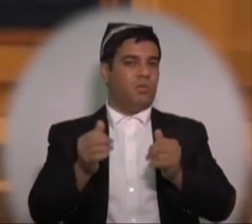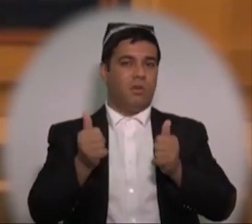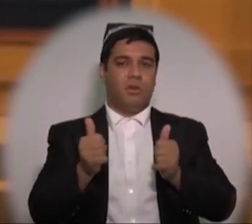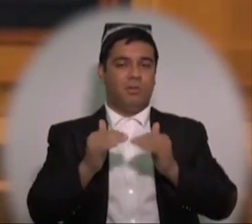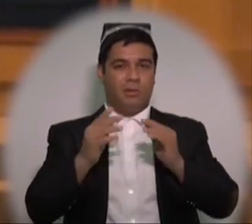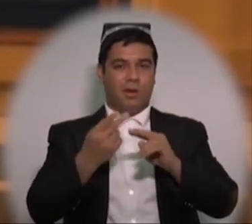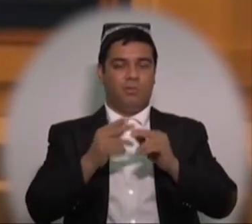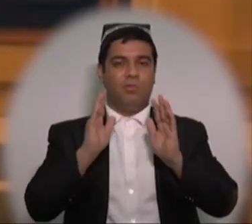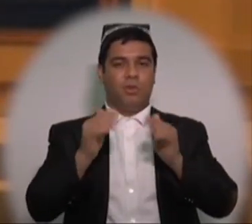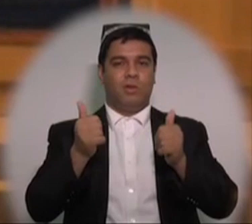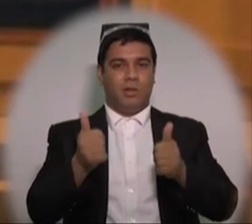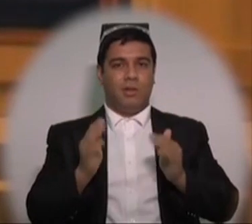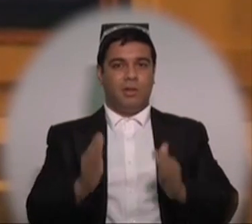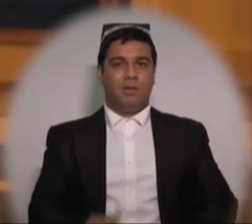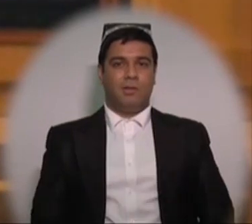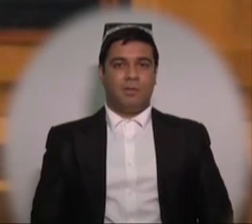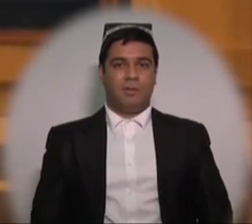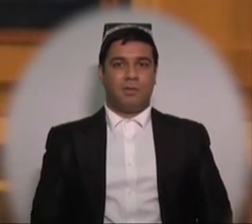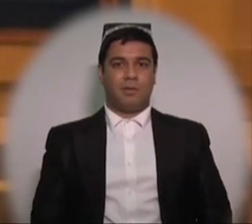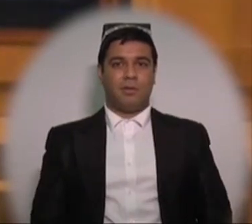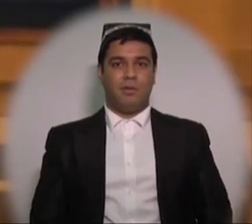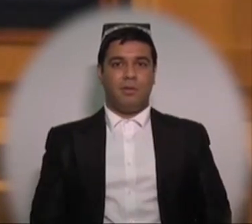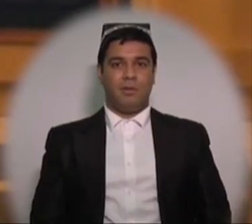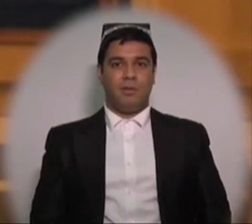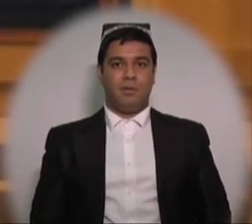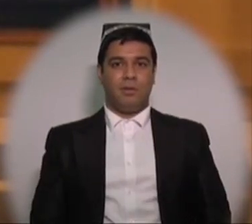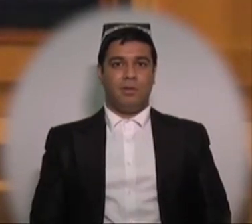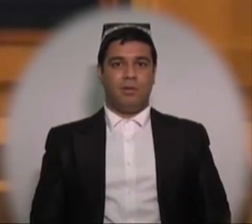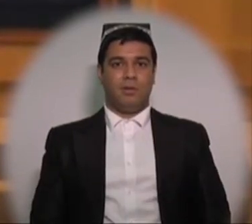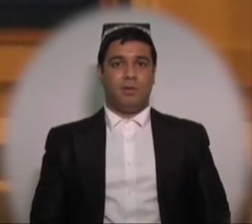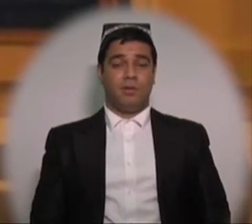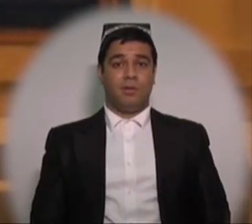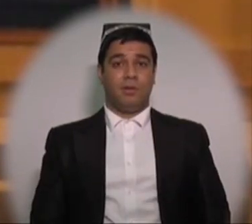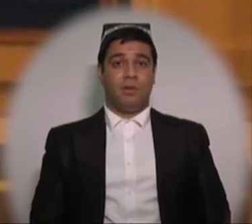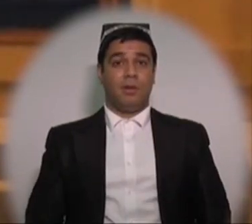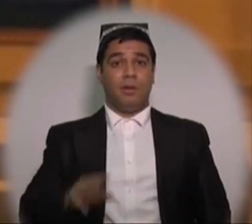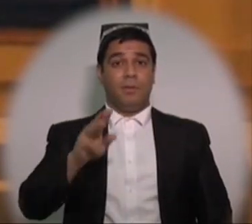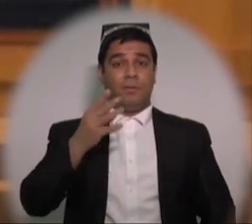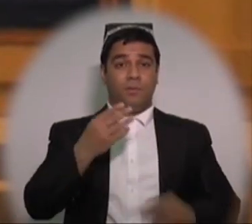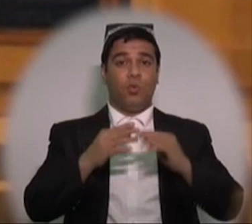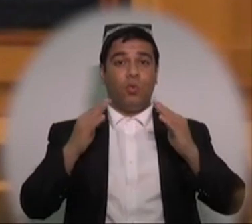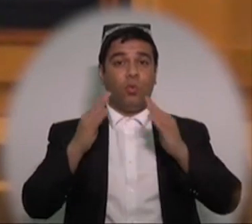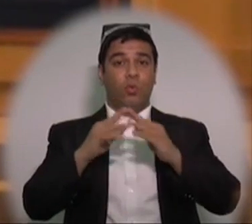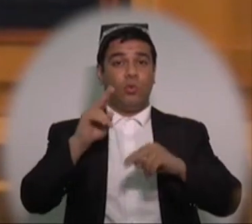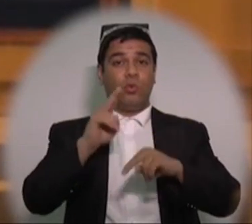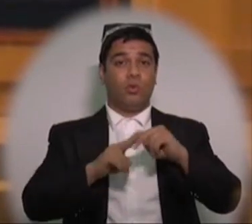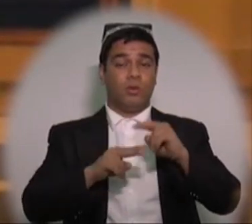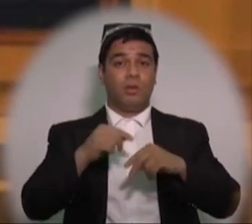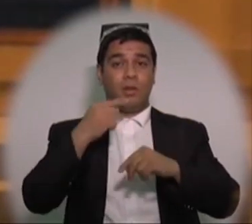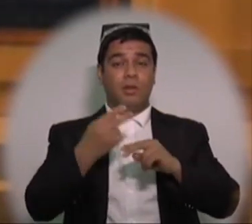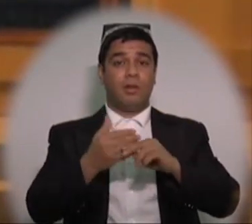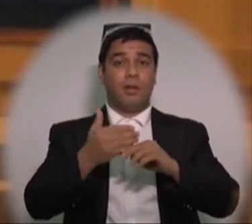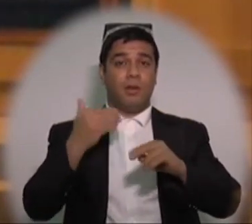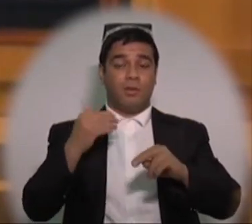ishlarni yo'lga qo'yish tavsiya qilinadi. Masken kuruş boyunca aytib o'tdik